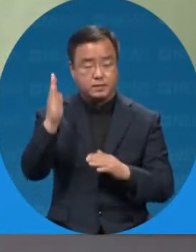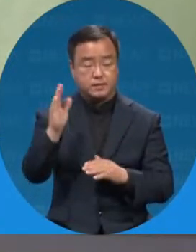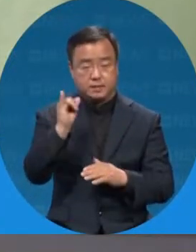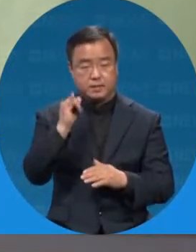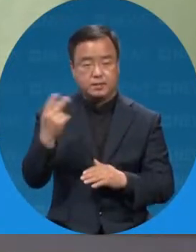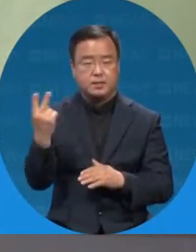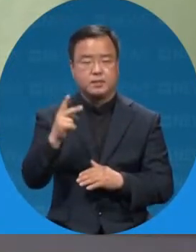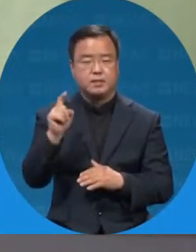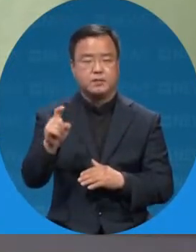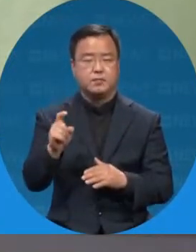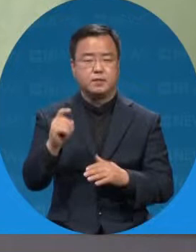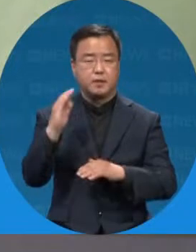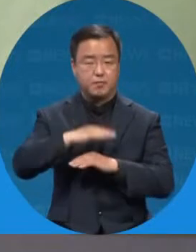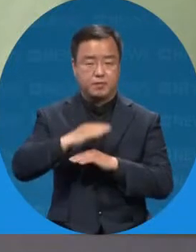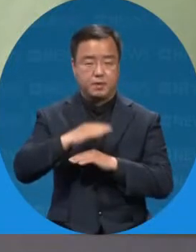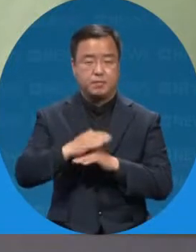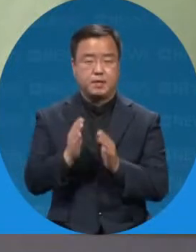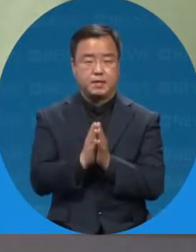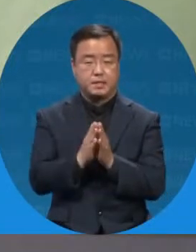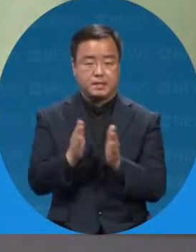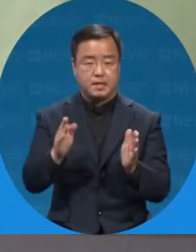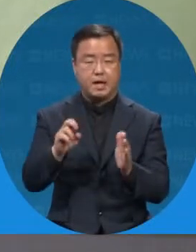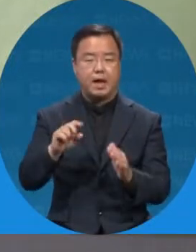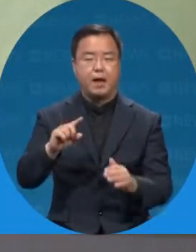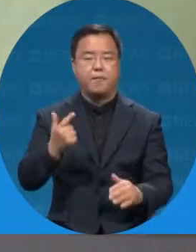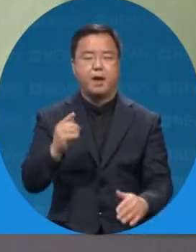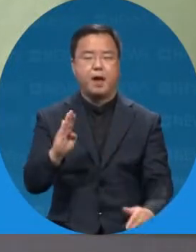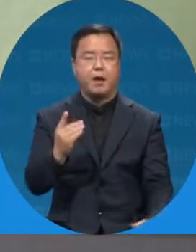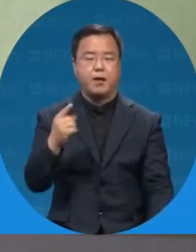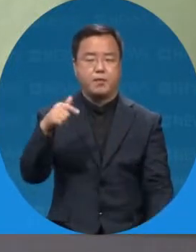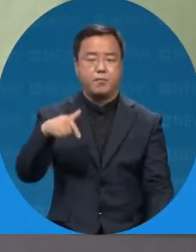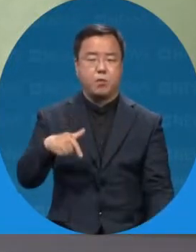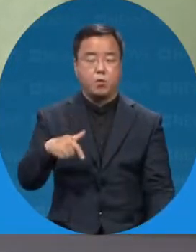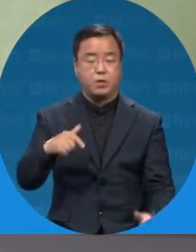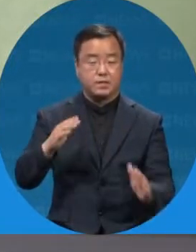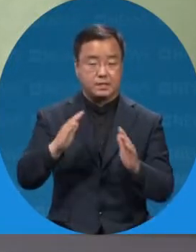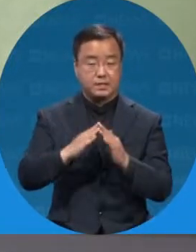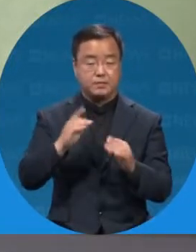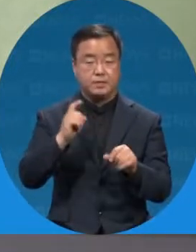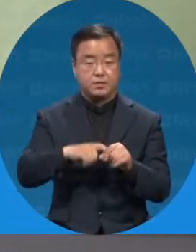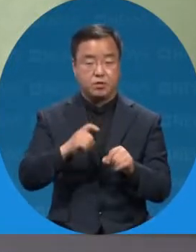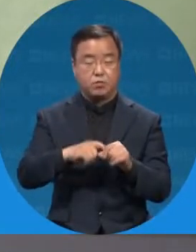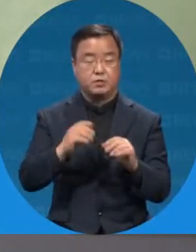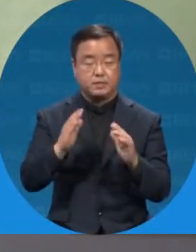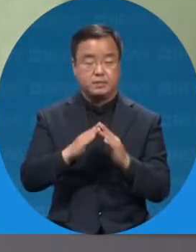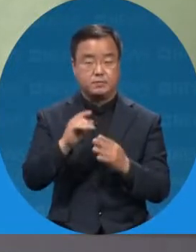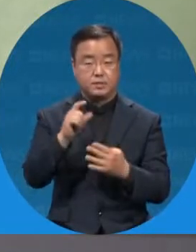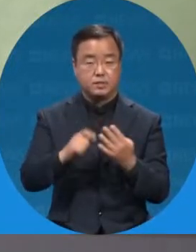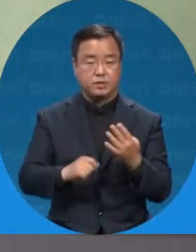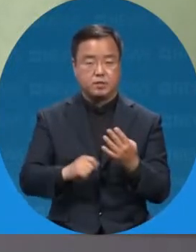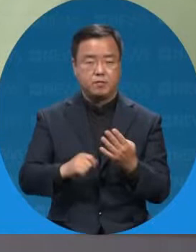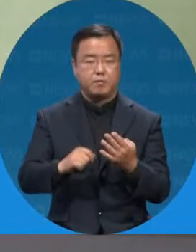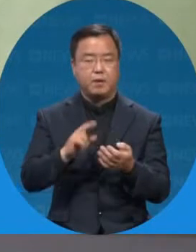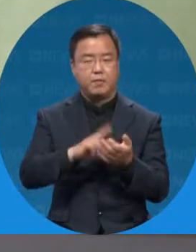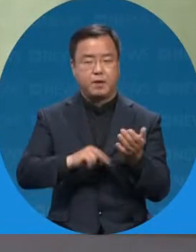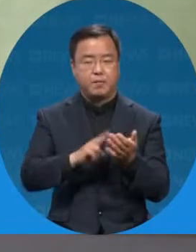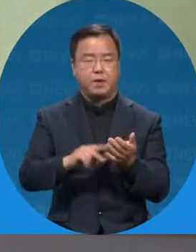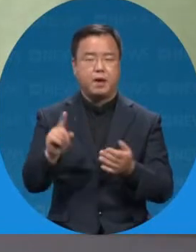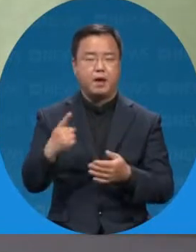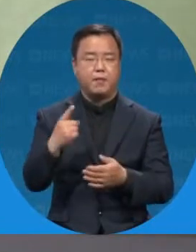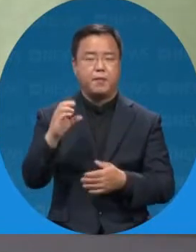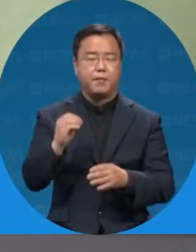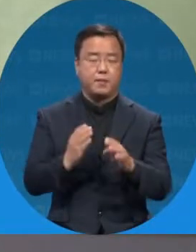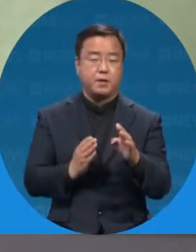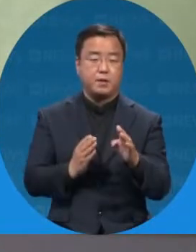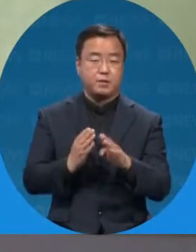출간된 만복인의 떡집 시리즈가 어느덧 누적 판매 100만 부를 넘으며 국내 창작 동화의 새 기록을 쓰고